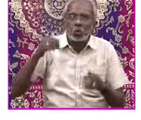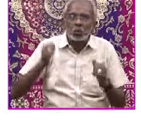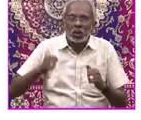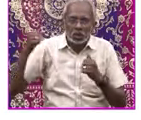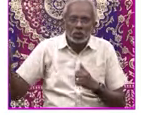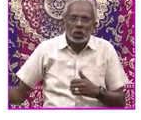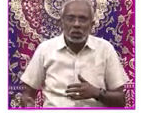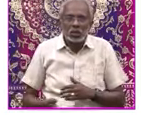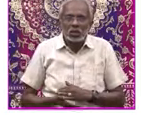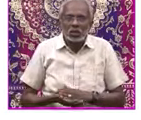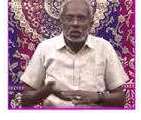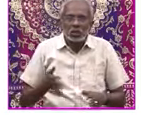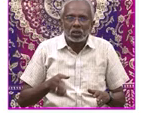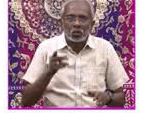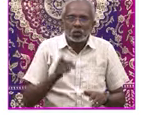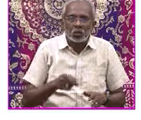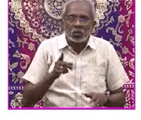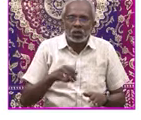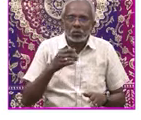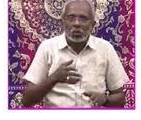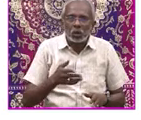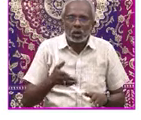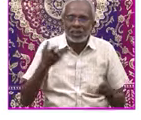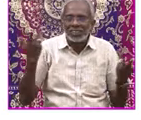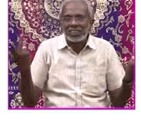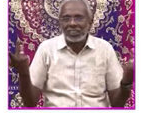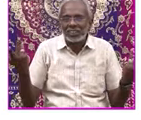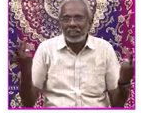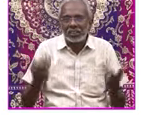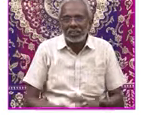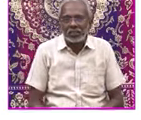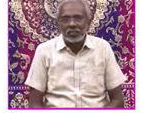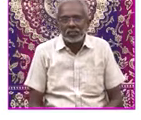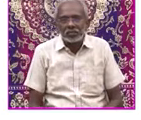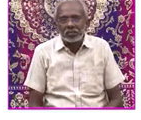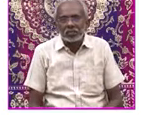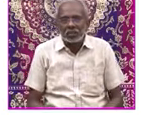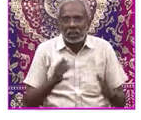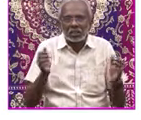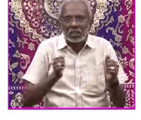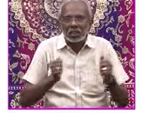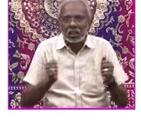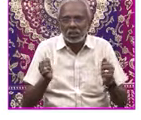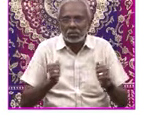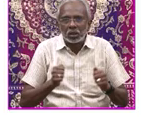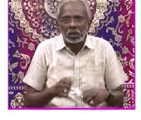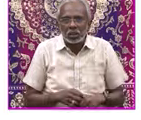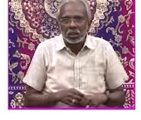மண்டுவர், இருவர் ஒரு வழி போகல் இன்றியே. அப்படியே நடுங்கிய கலிங்க